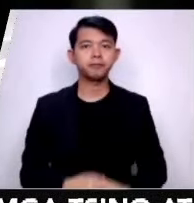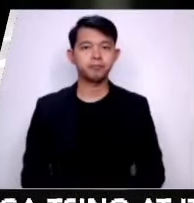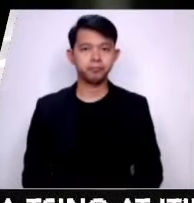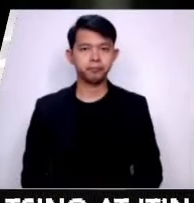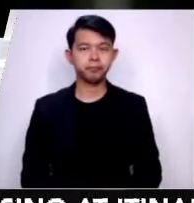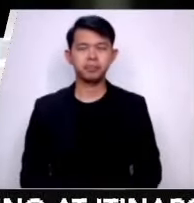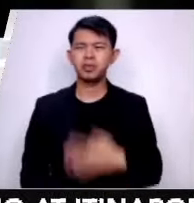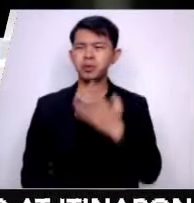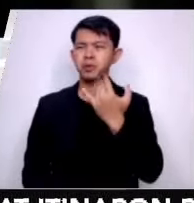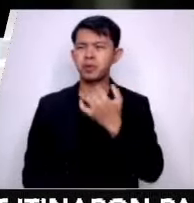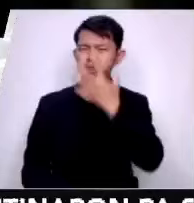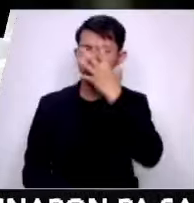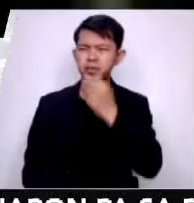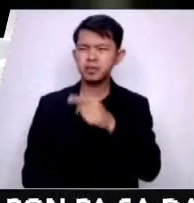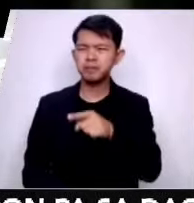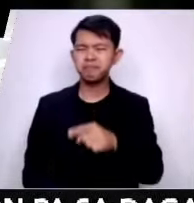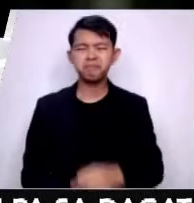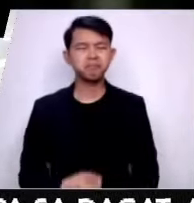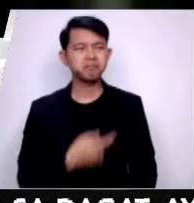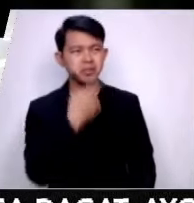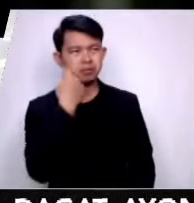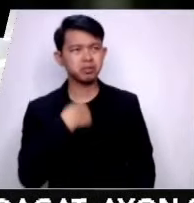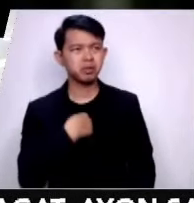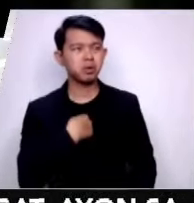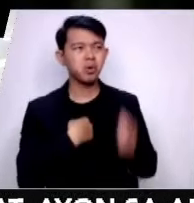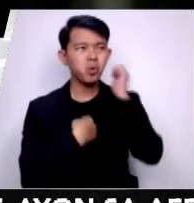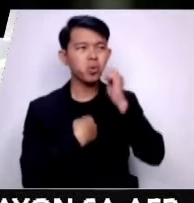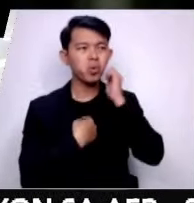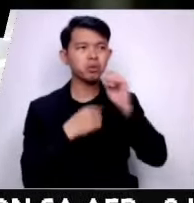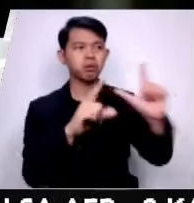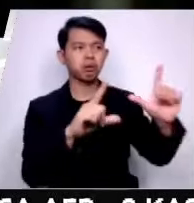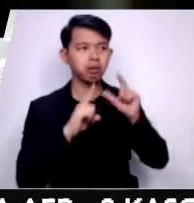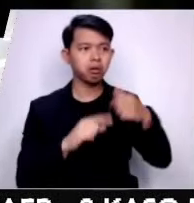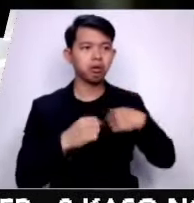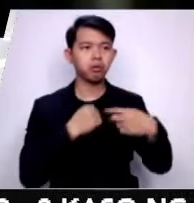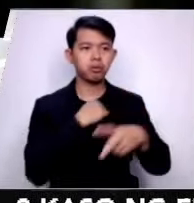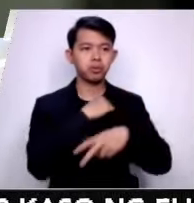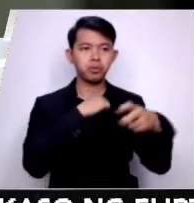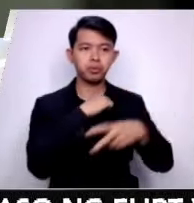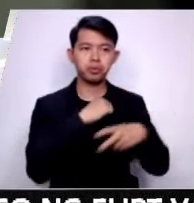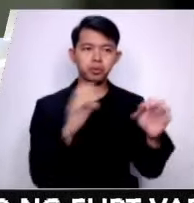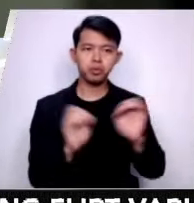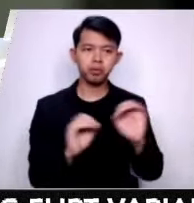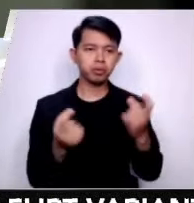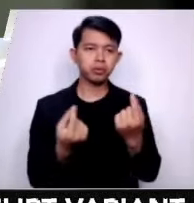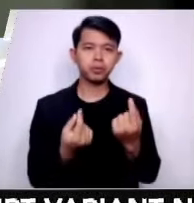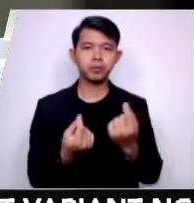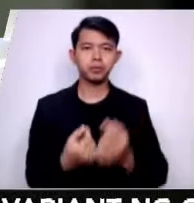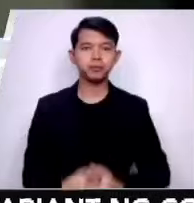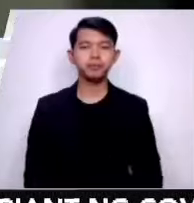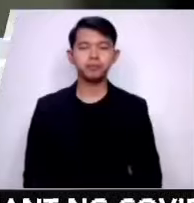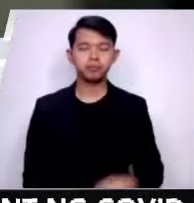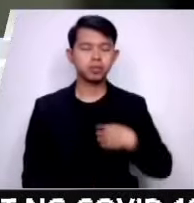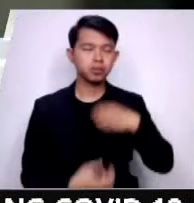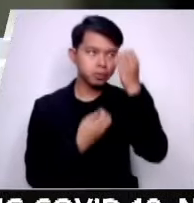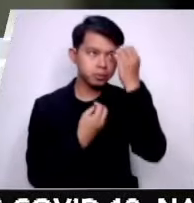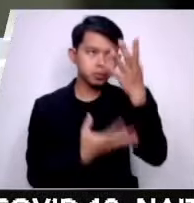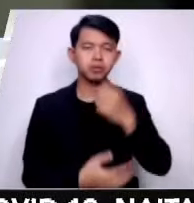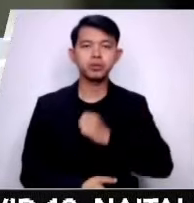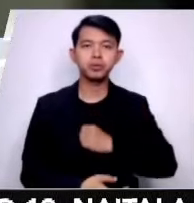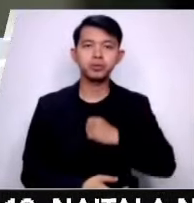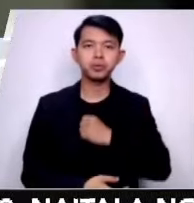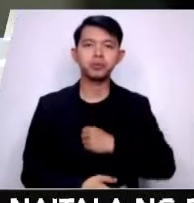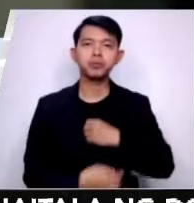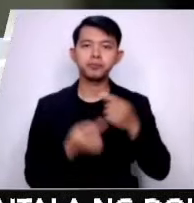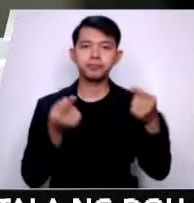yung lagi po ako napapagbintangan na magnanakaw kahit wala naman po akong ginagawa. Nagsisorry po ako na nagawa ko yun, pero